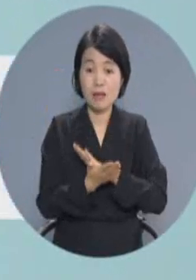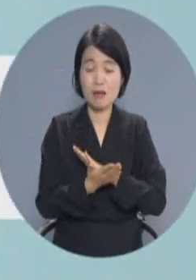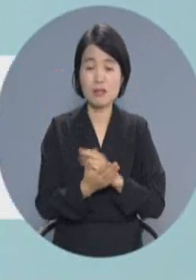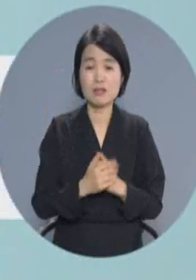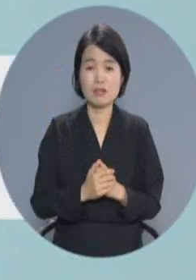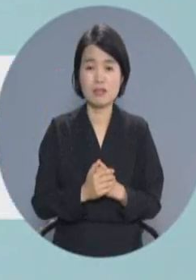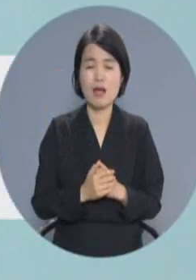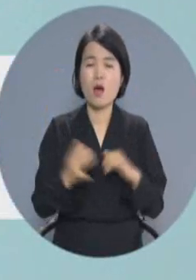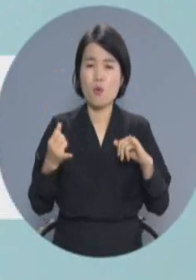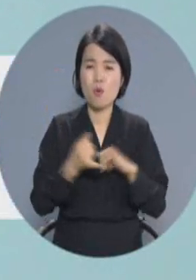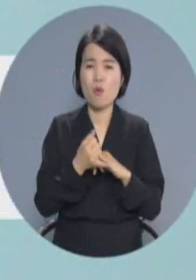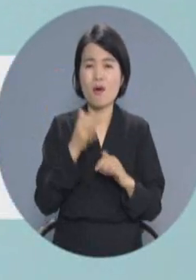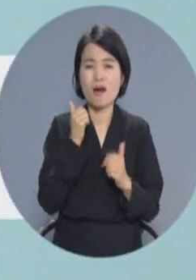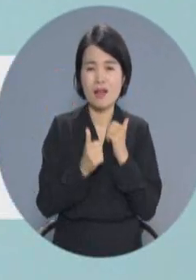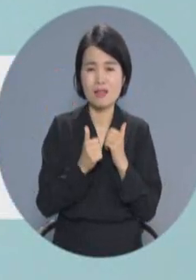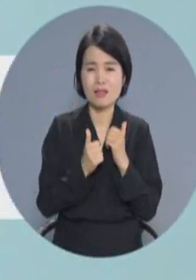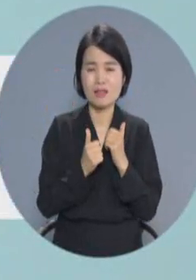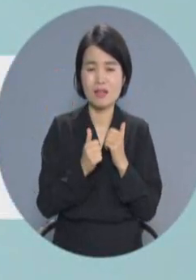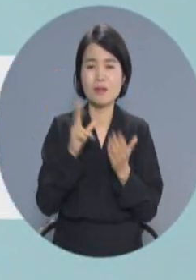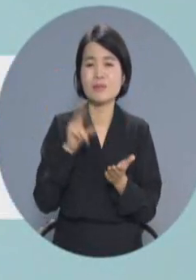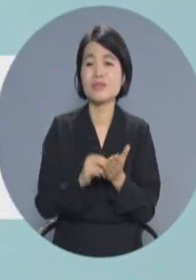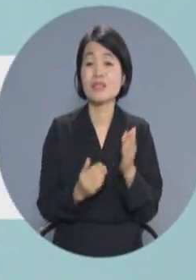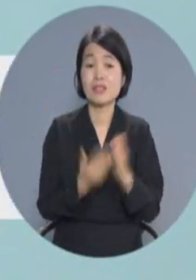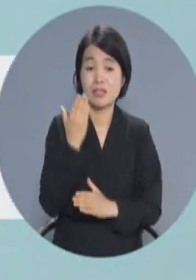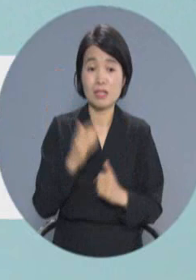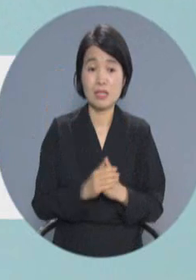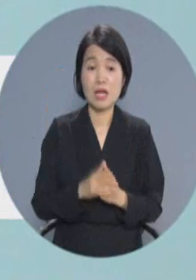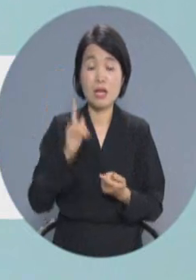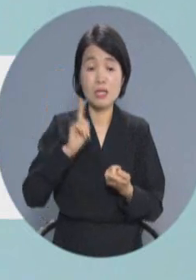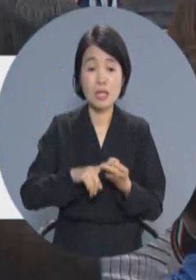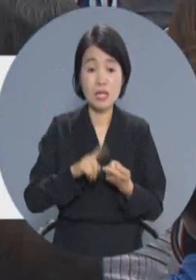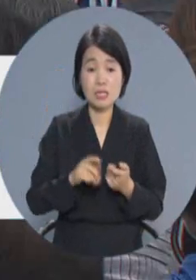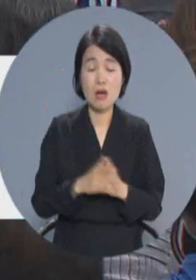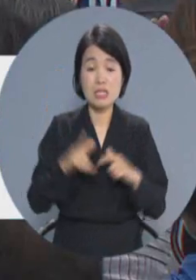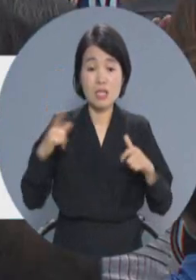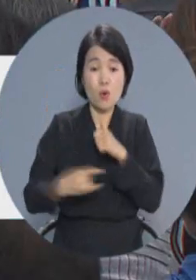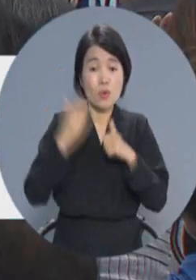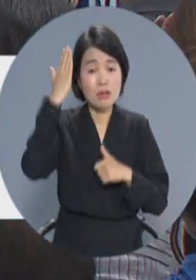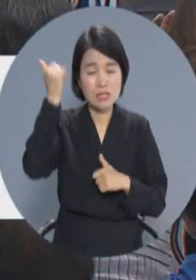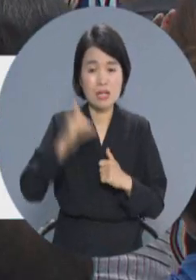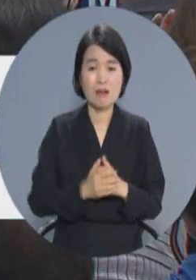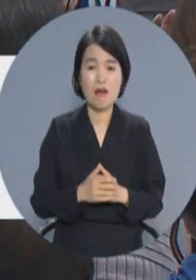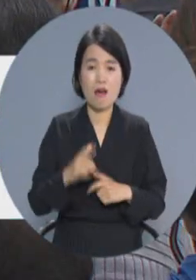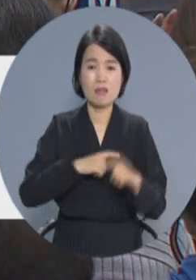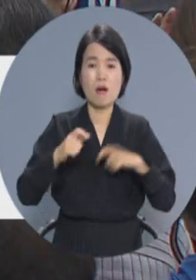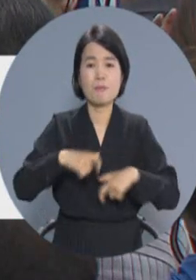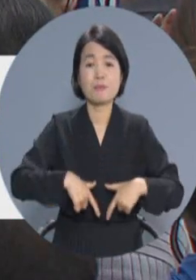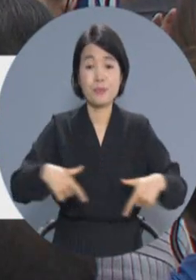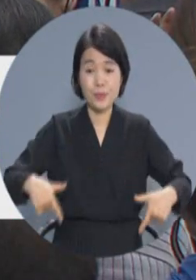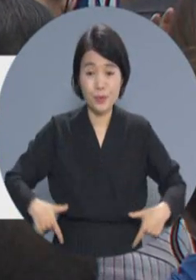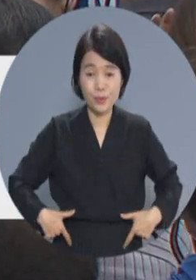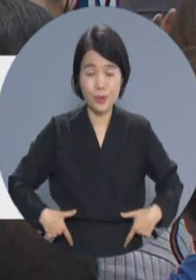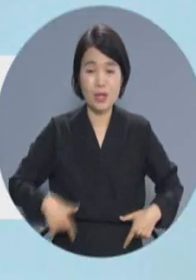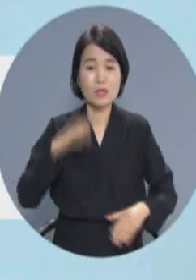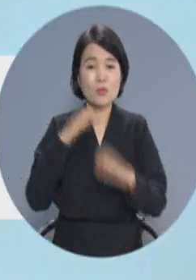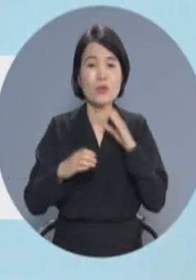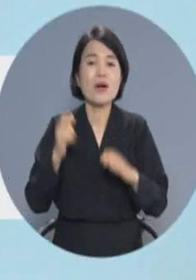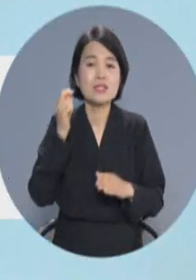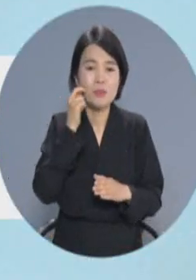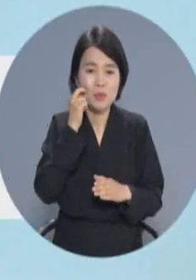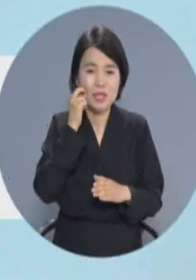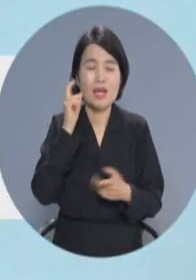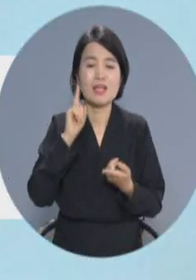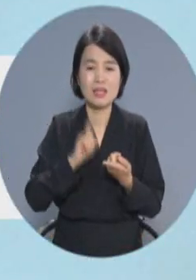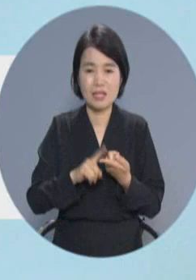반드시 진통이 따르지 않습니까? 예. 이제 거기에 대해서는 지역위원장으로서 포용하고 좀 더 소통하지 못한